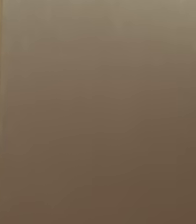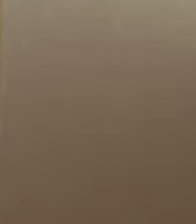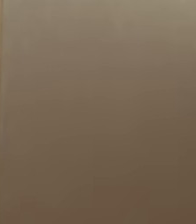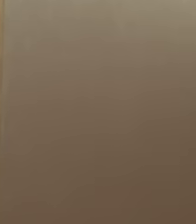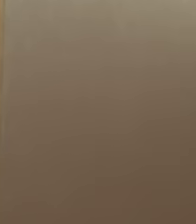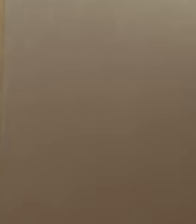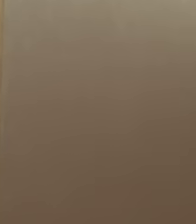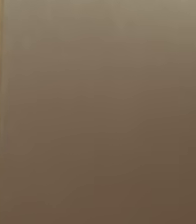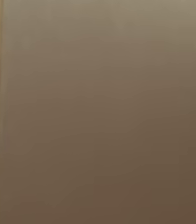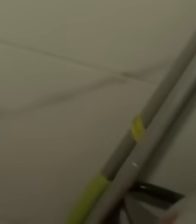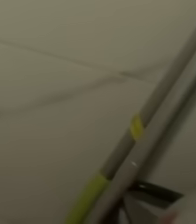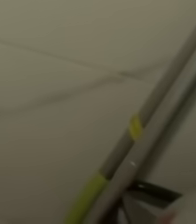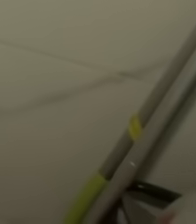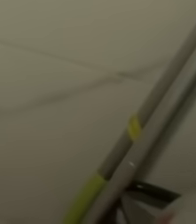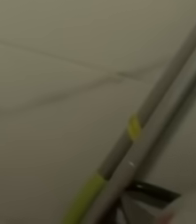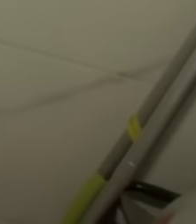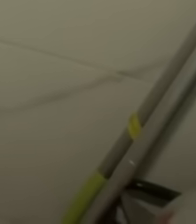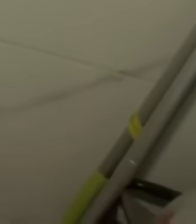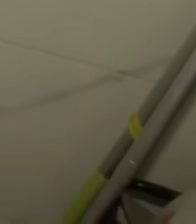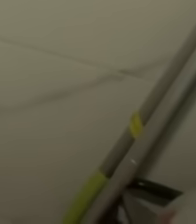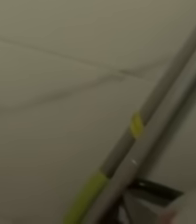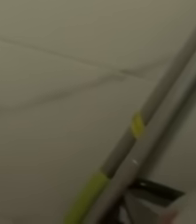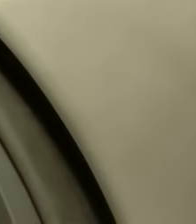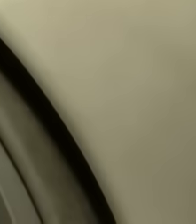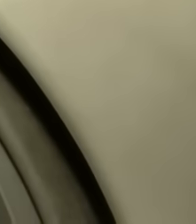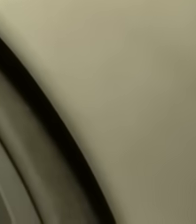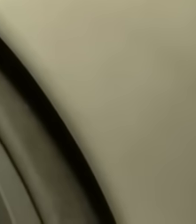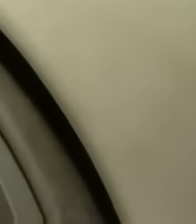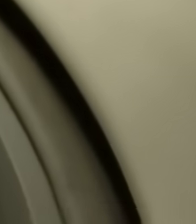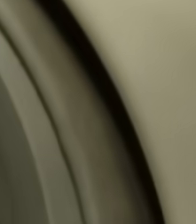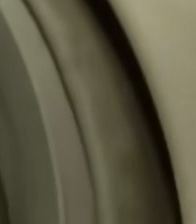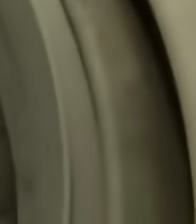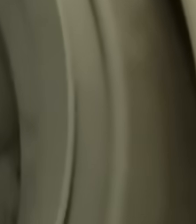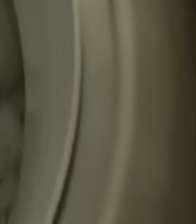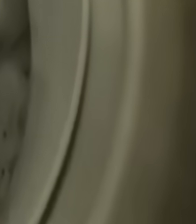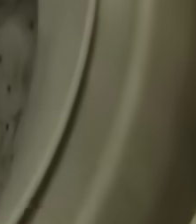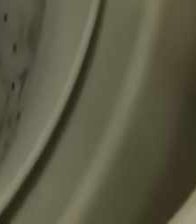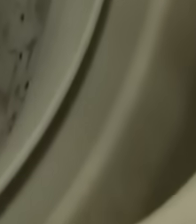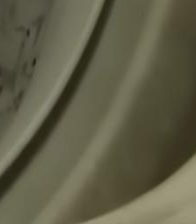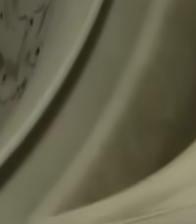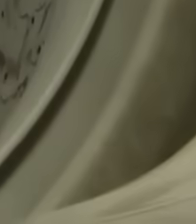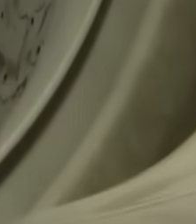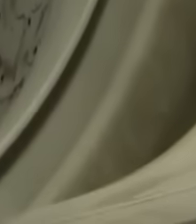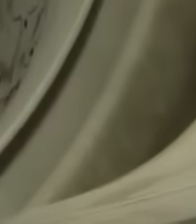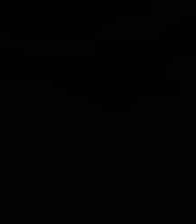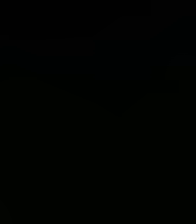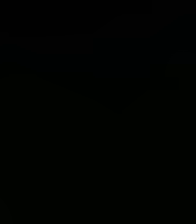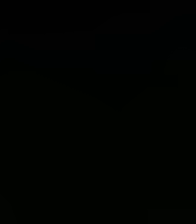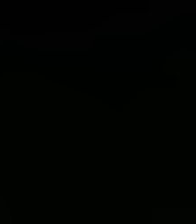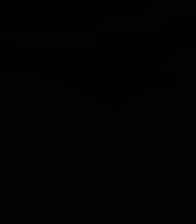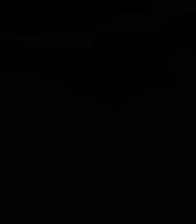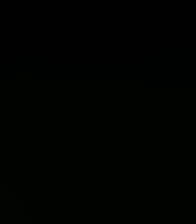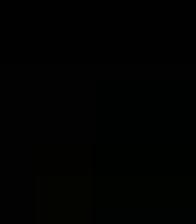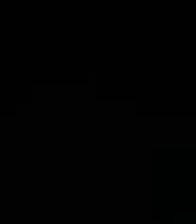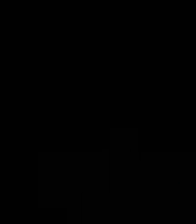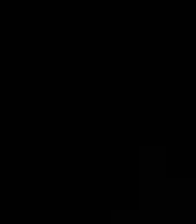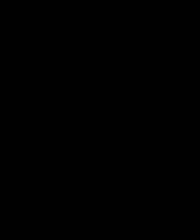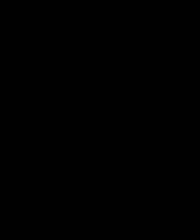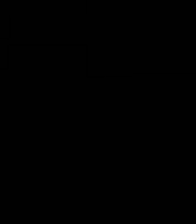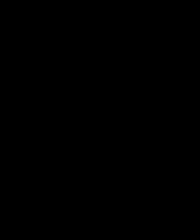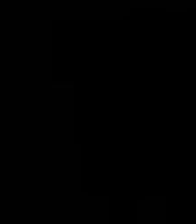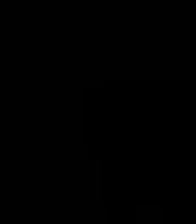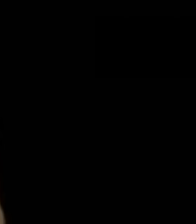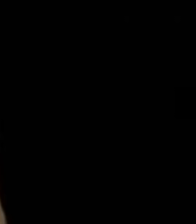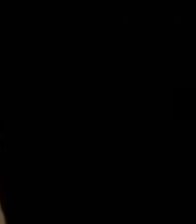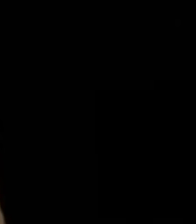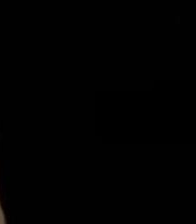전문 업체에서 세탁한 뒤 성능 테스트까지 거쳐야 하지만 그럴 여유가 없습니다. 대원당 두 벌로 돌려 입어야 하고 관리는